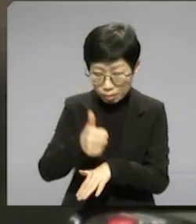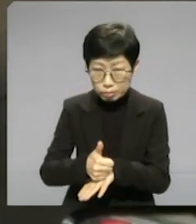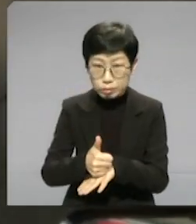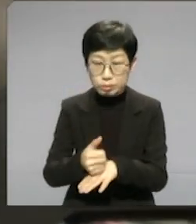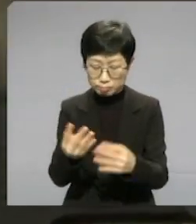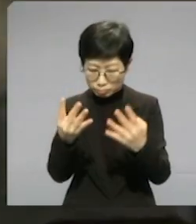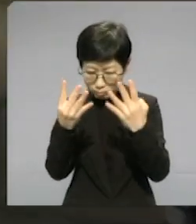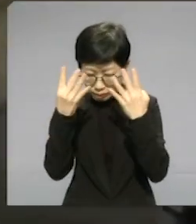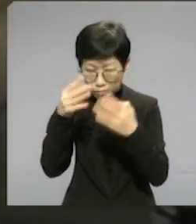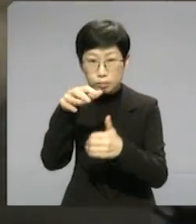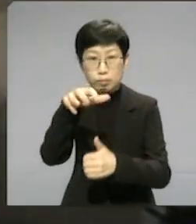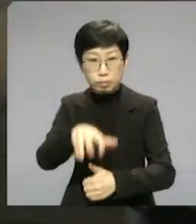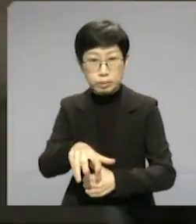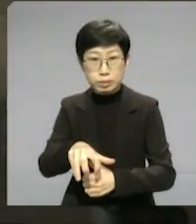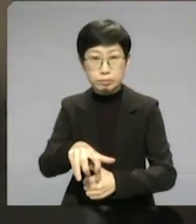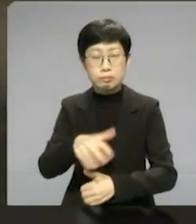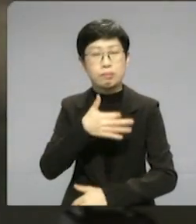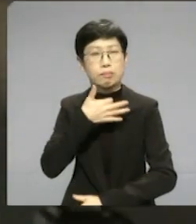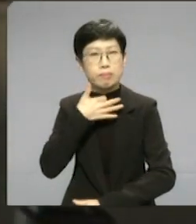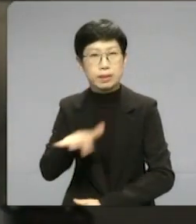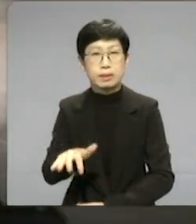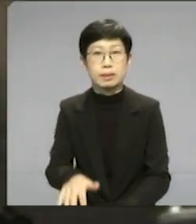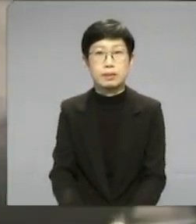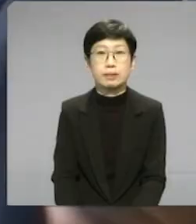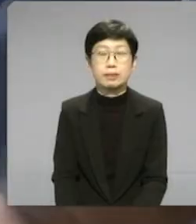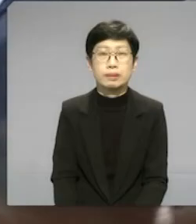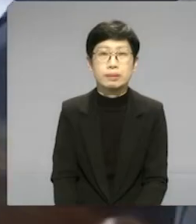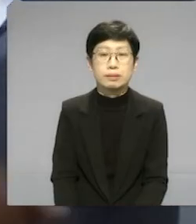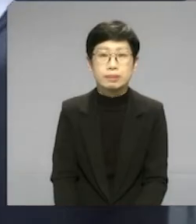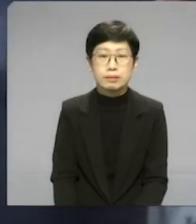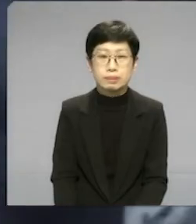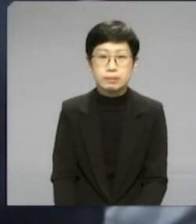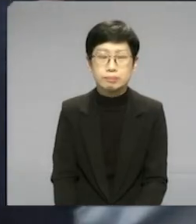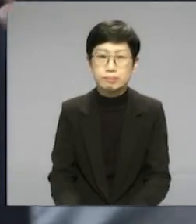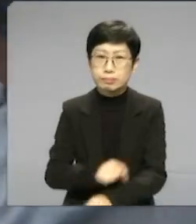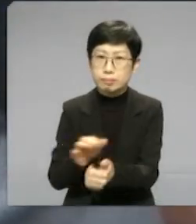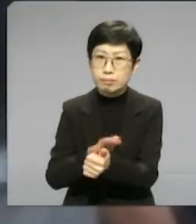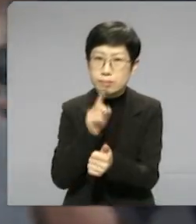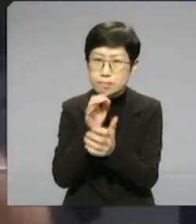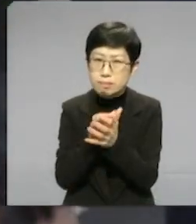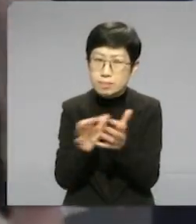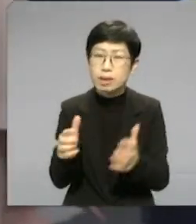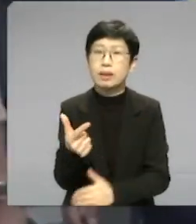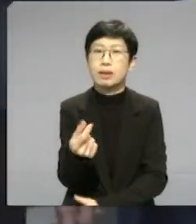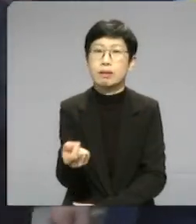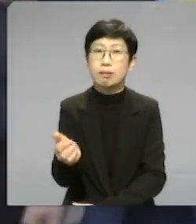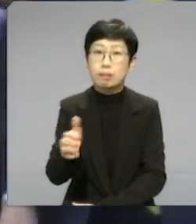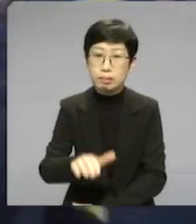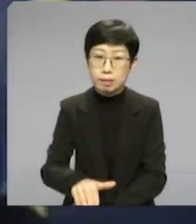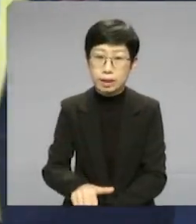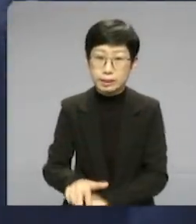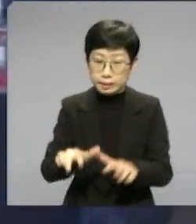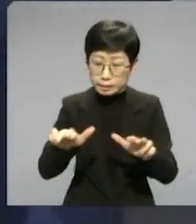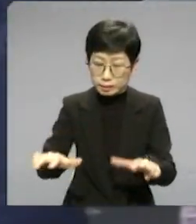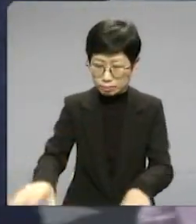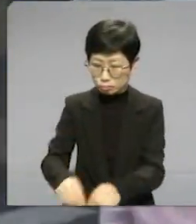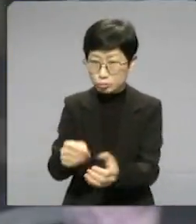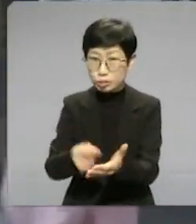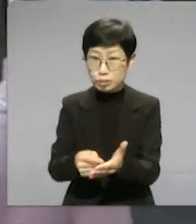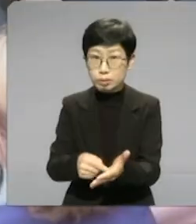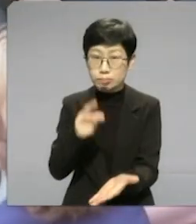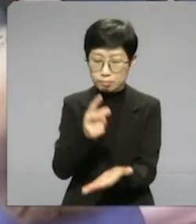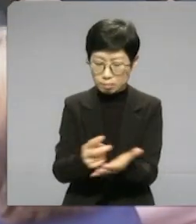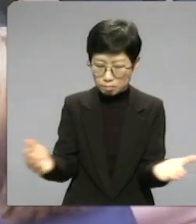결과적으로 감옥에서 단 하루도 지내지 않은 셈. 특혜 논란이 일었지만 세타 타웨신 총리는 정상적인